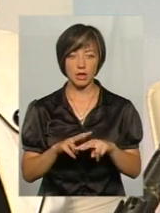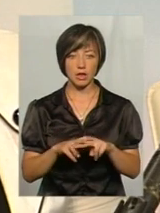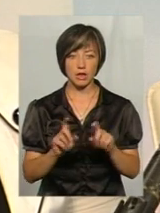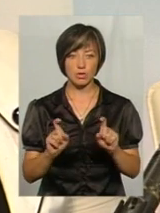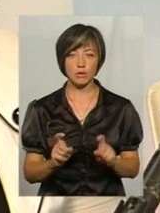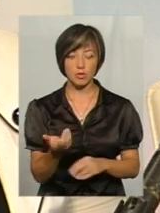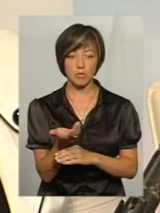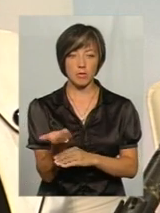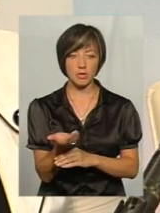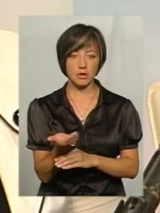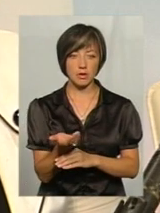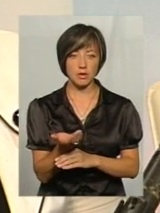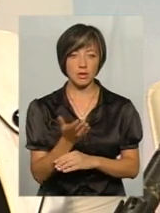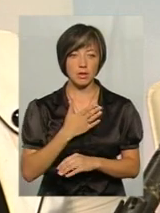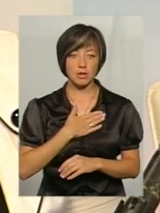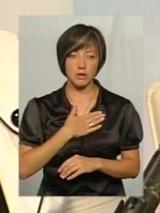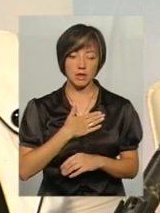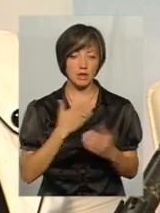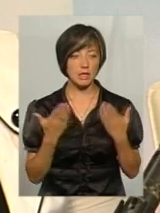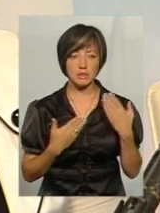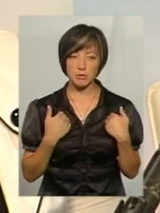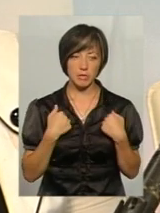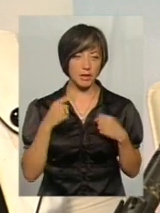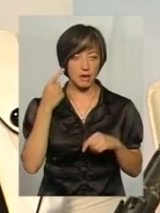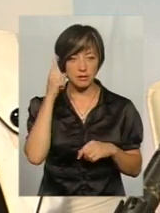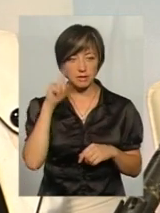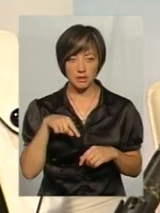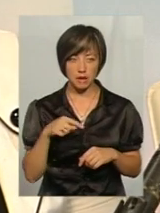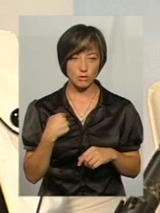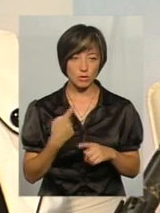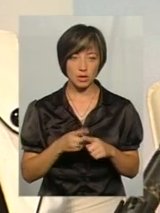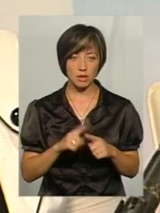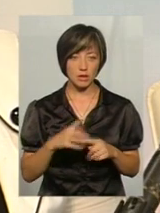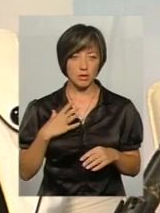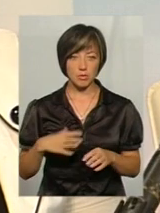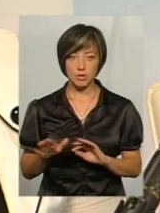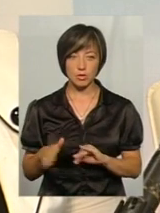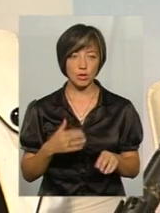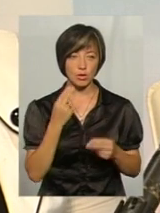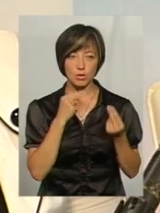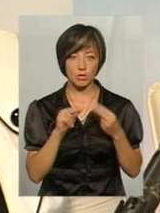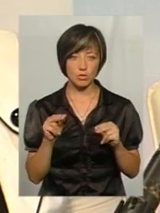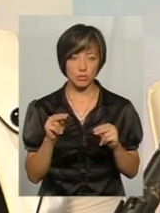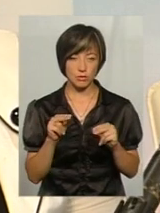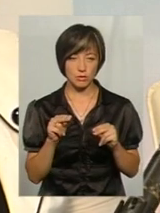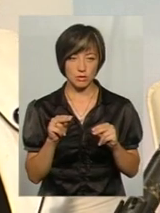попрошайничать. Милые люди, если бы я знала тогда, что я вот это переживу, лучше бы не